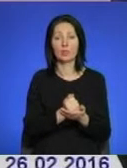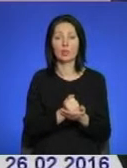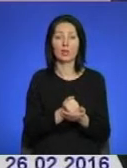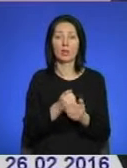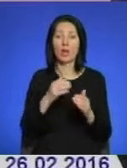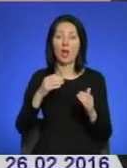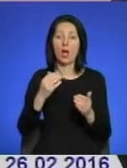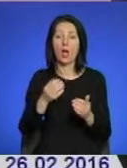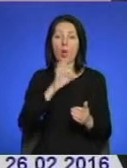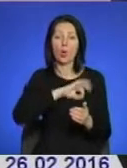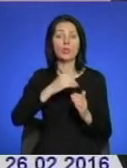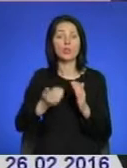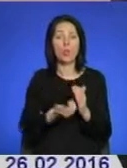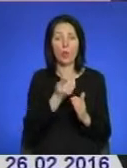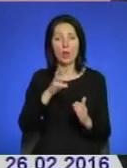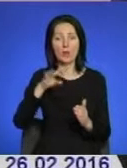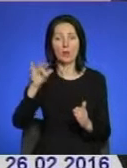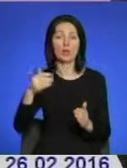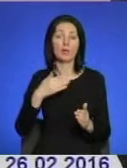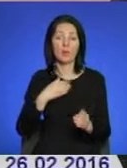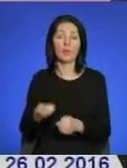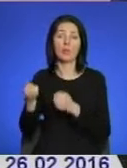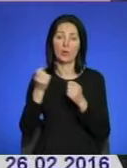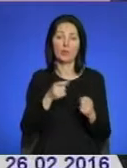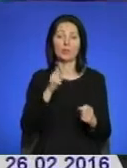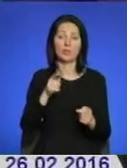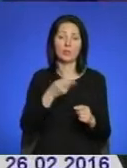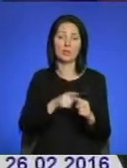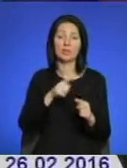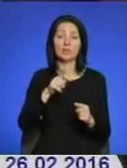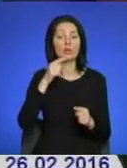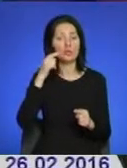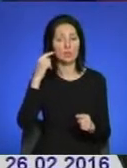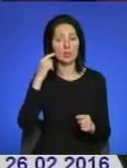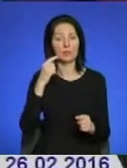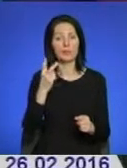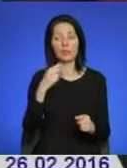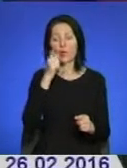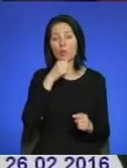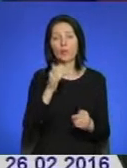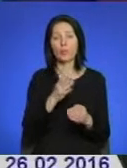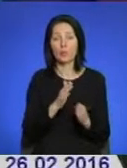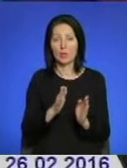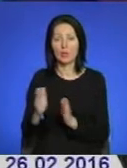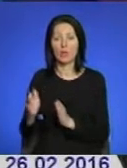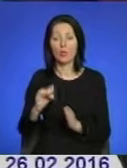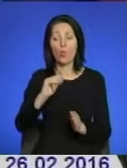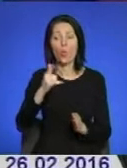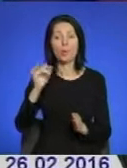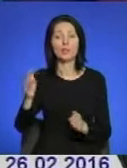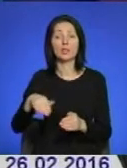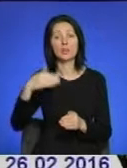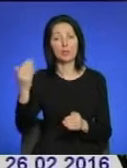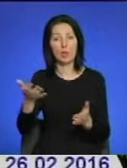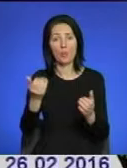корисних і мінералів, саме тому вони імпортують їх, перш за все, з Росії. Вже два роки поспіль угорська сторона приймає поранених